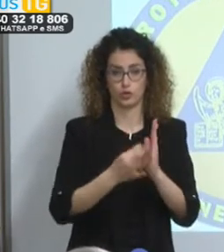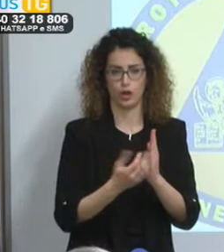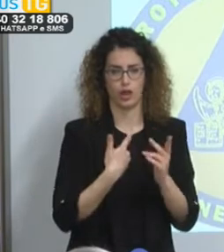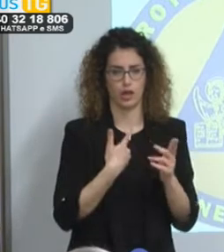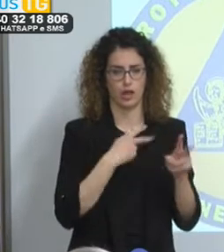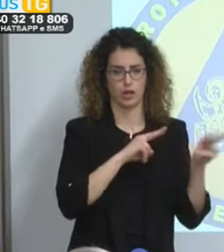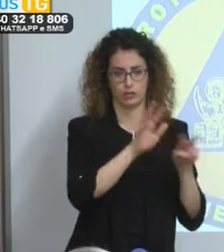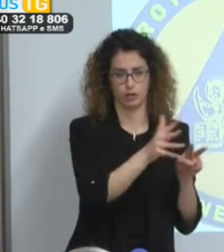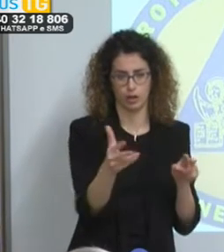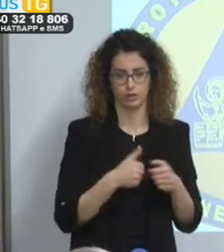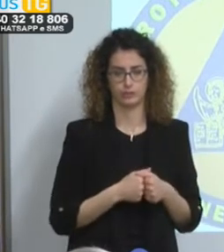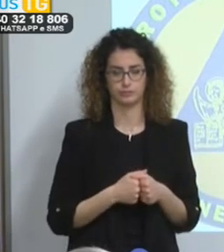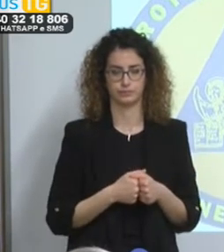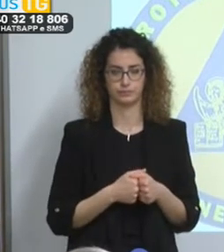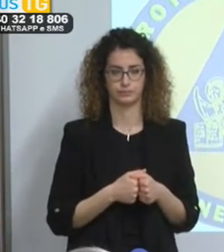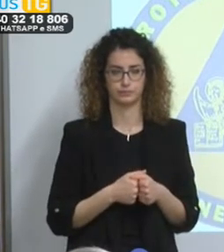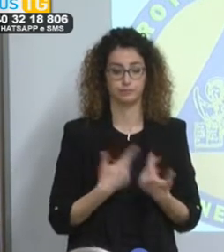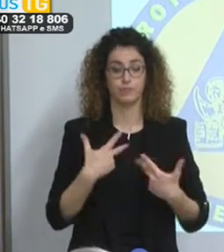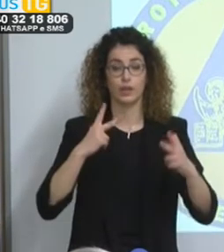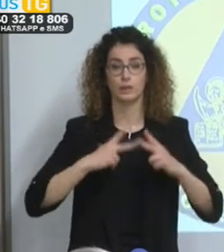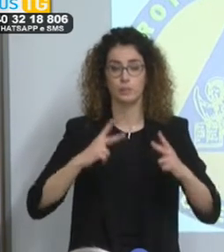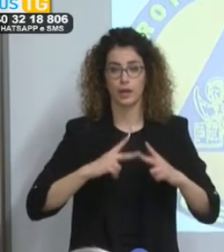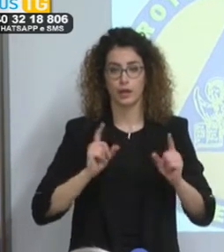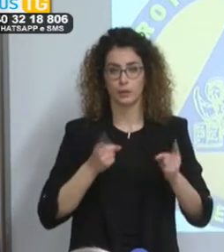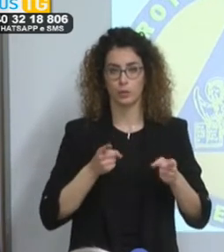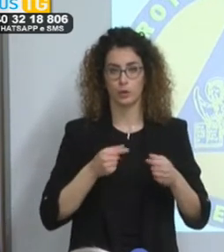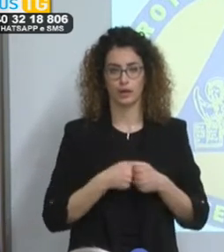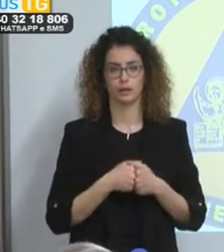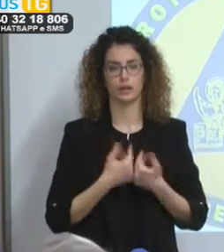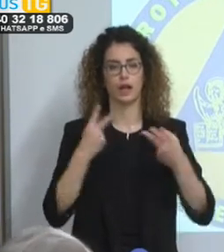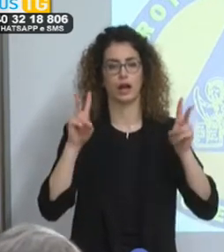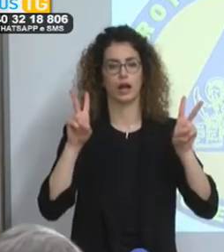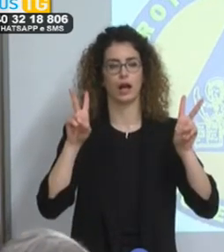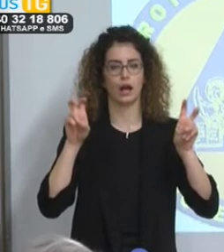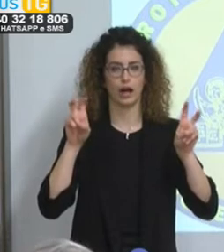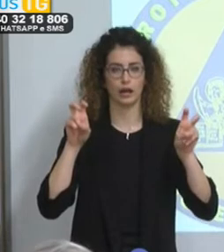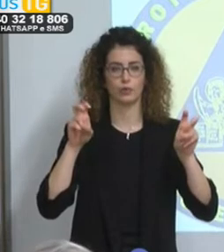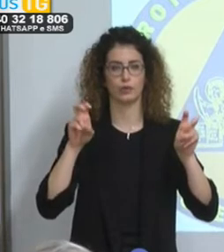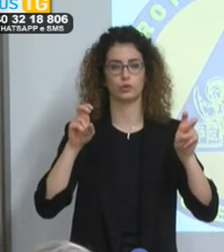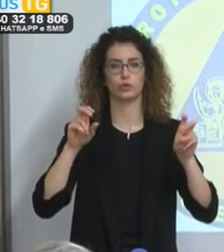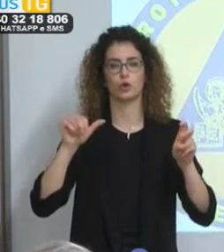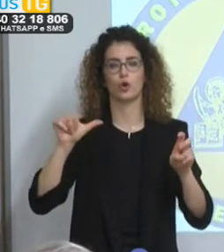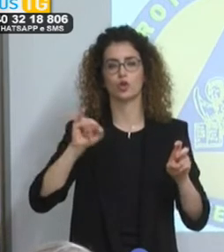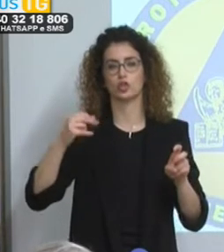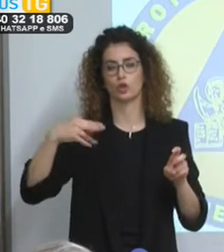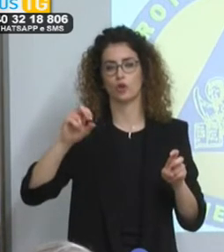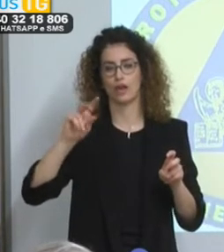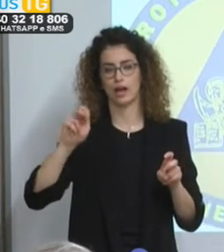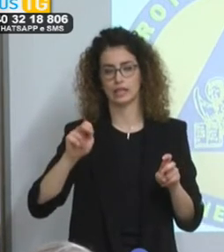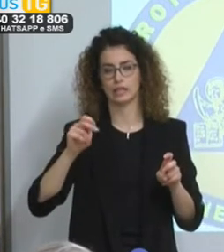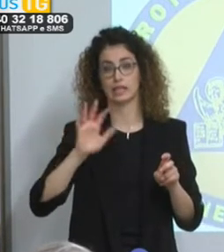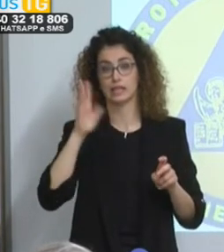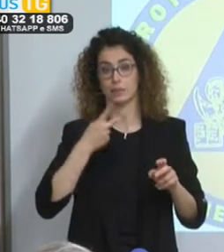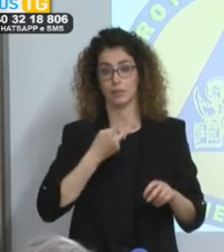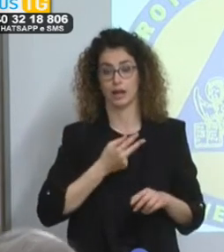comunità, insomma. E io spero anche che si affrontino i temi Sinovac, anche se sembra che la risposta anticorpale sia